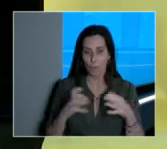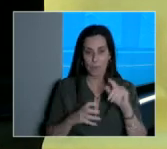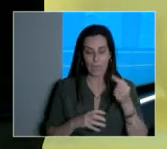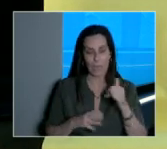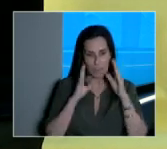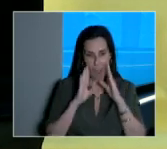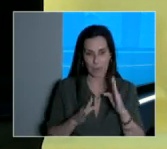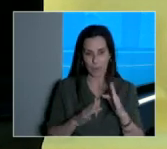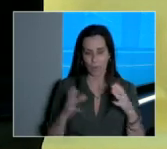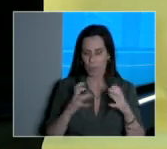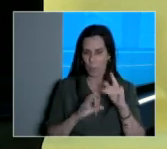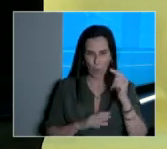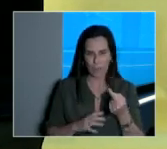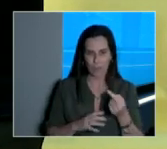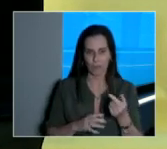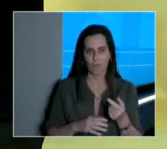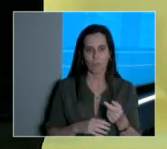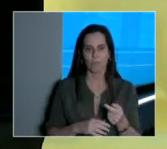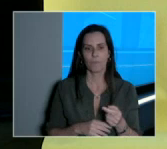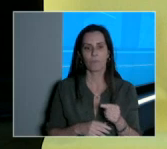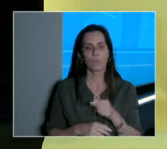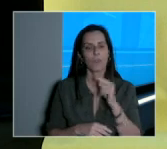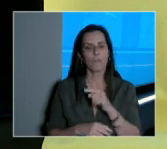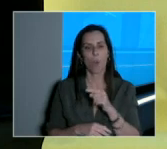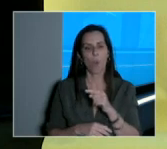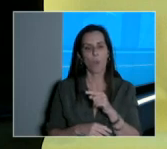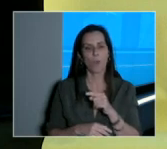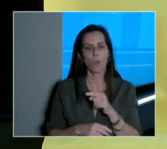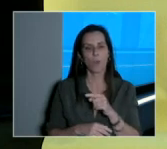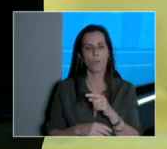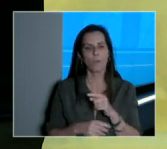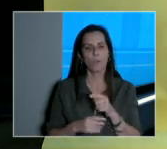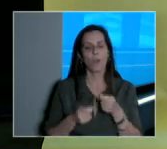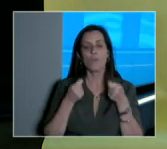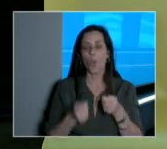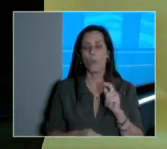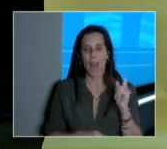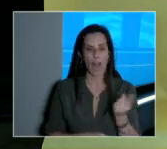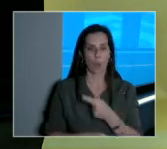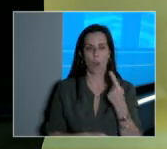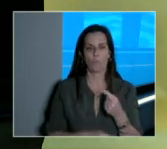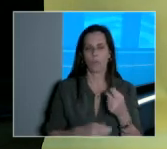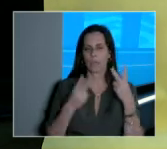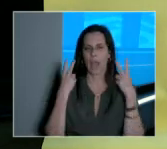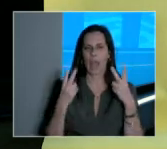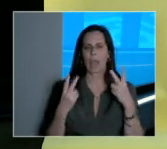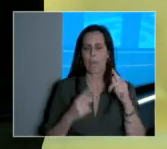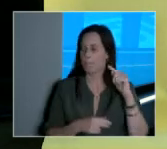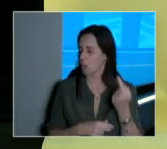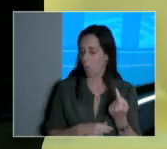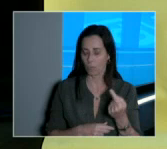כן מאמינה בהם, קבוצה מאוד קטנה בציבור אגב. והוא אוכף וכופה על כלל הציבור את אותם ערכי